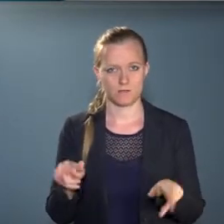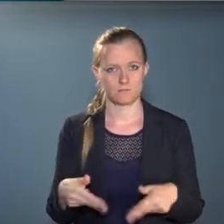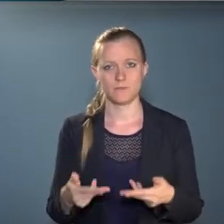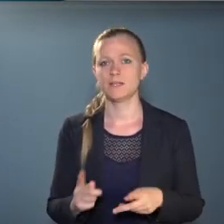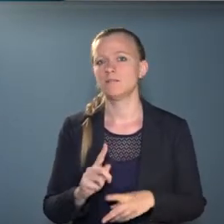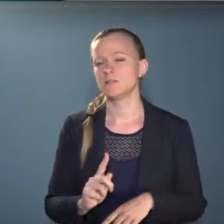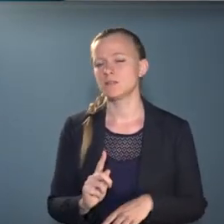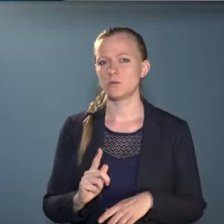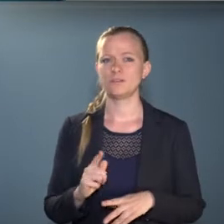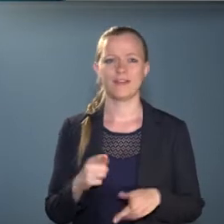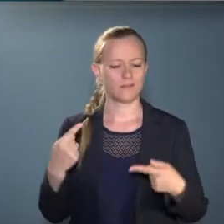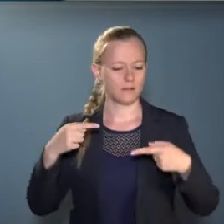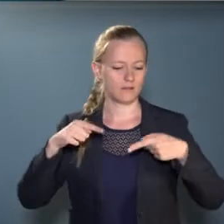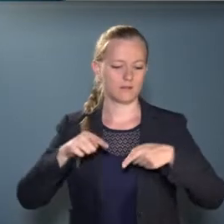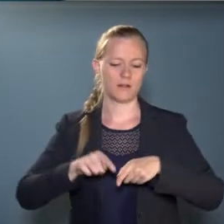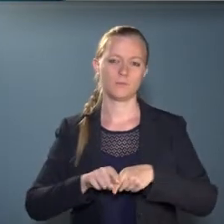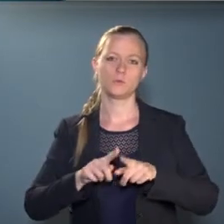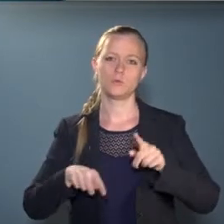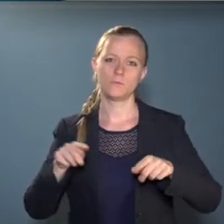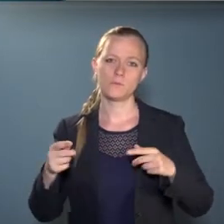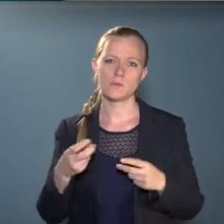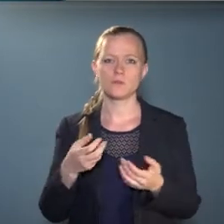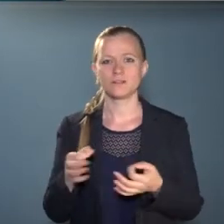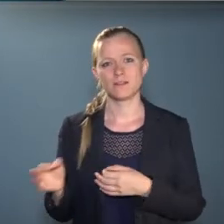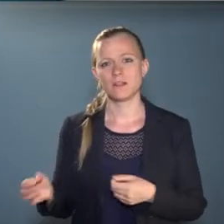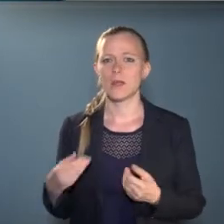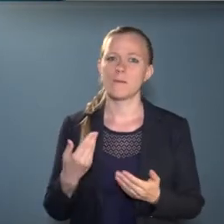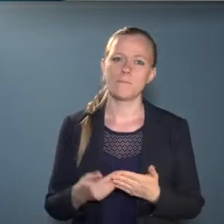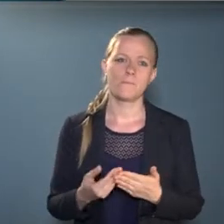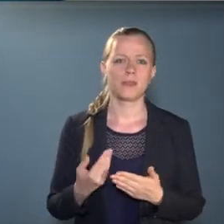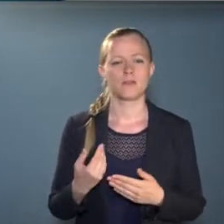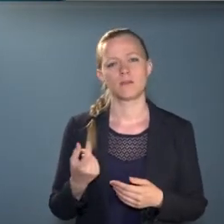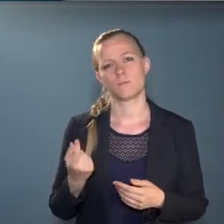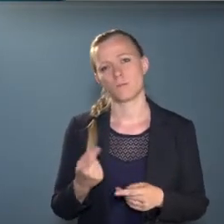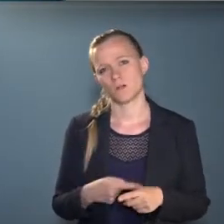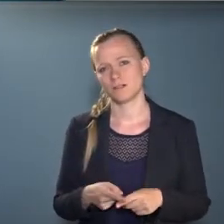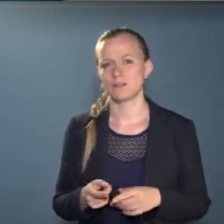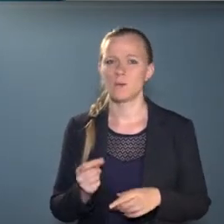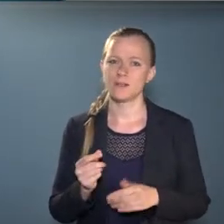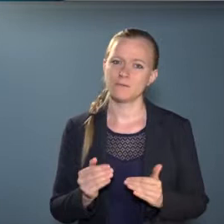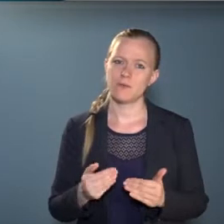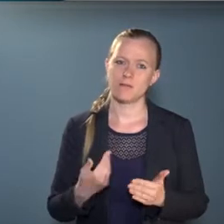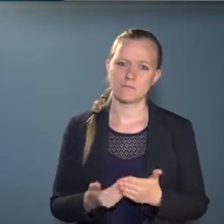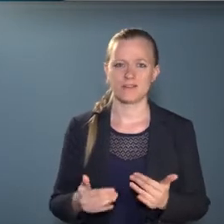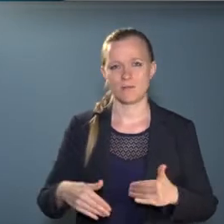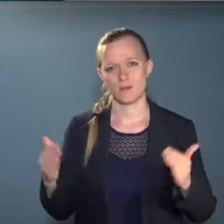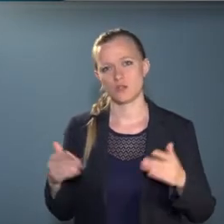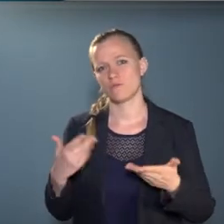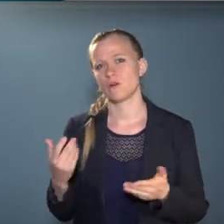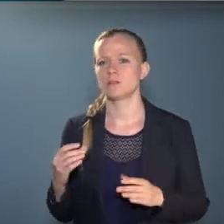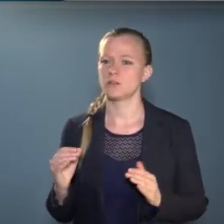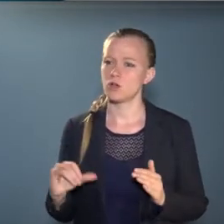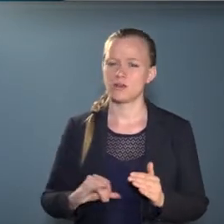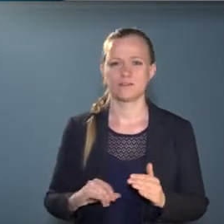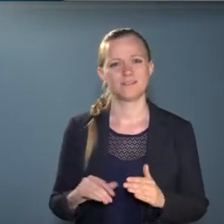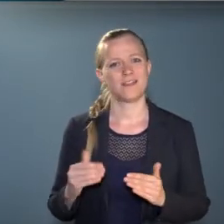Viszont egyértelmű, hogy a különböző intézkedések, bérpolitikai intézkedések, minimál béremelés például, vagy a garantált